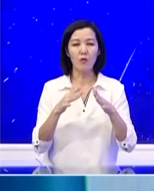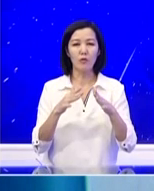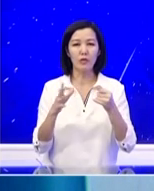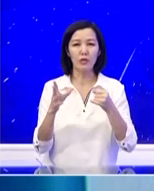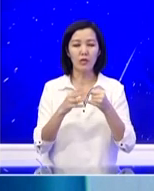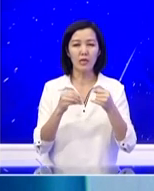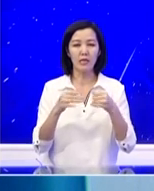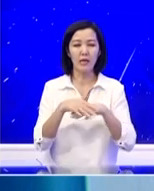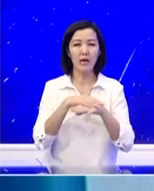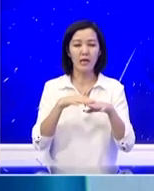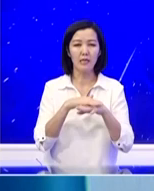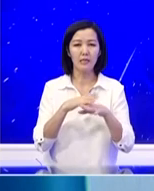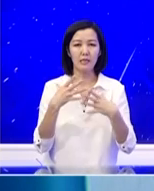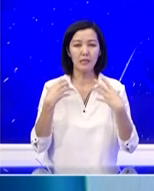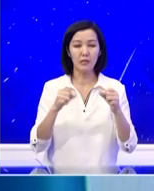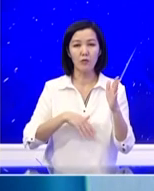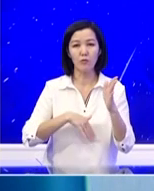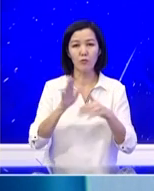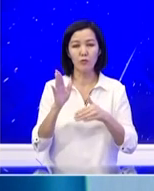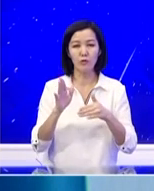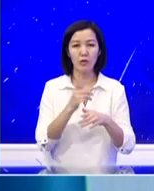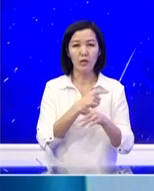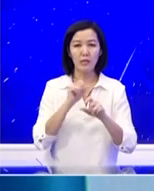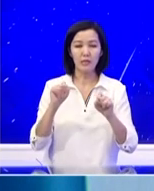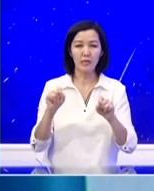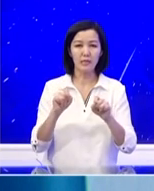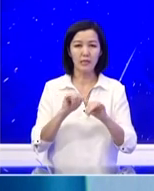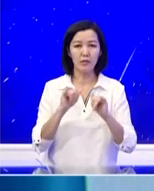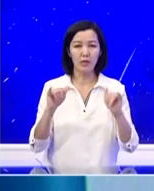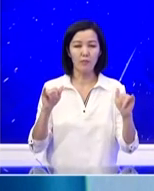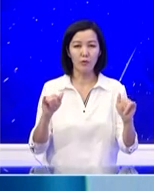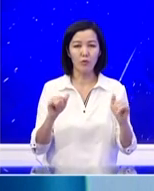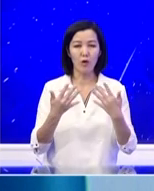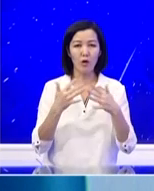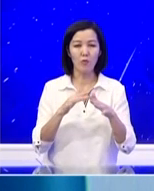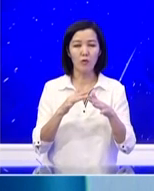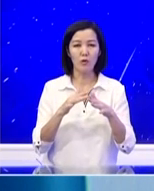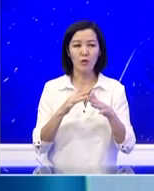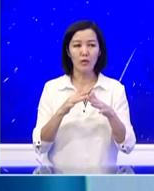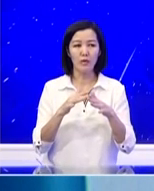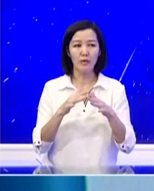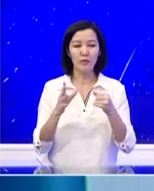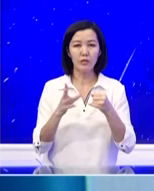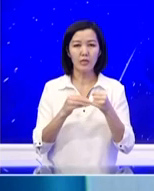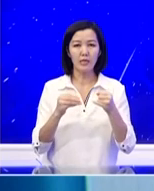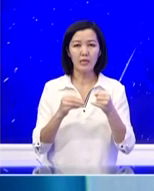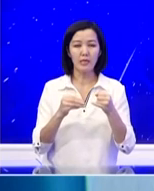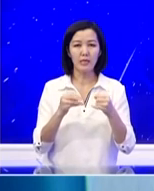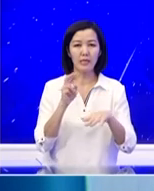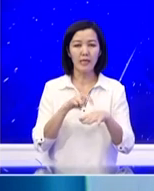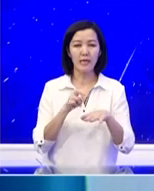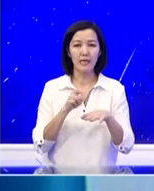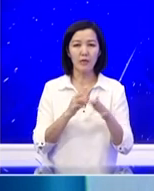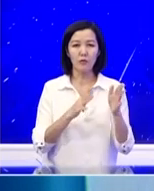мекендегі халықтың денсаулығын жақсартуға, медициналық сақтандыру жүйесін жетілдіруге, ауылда жерде дәрігер мамандарды